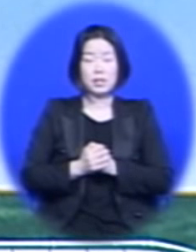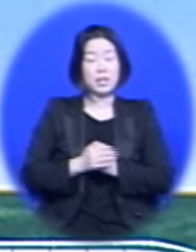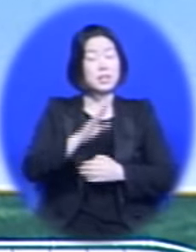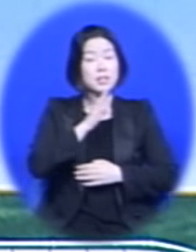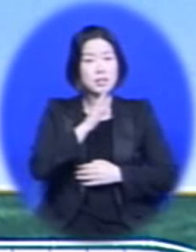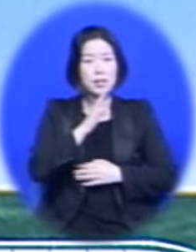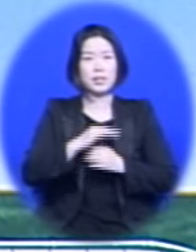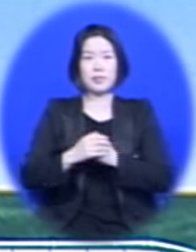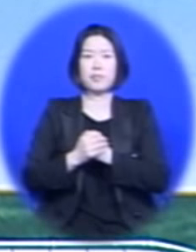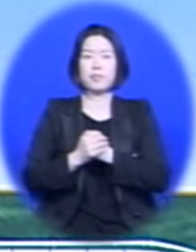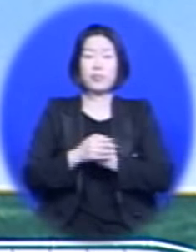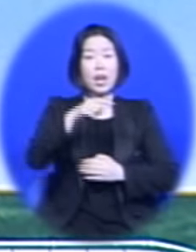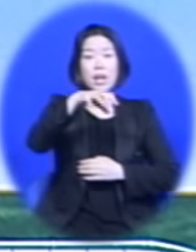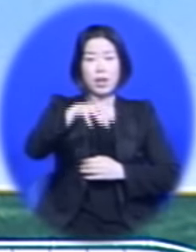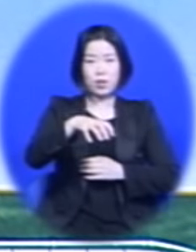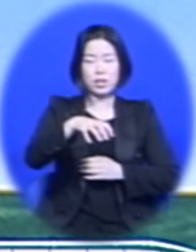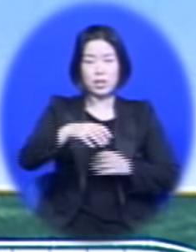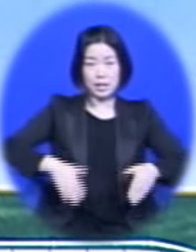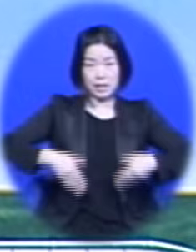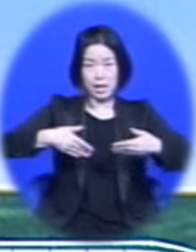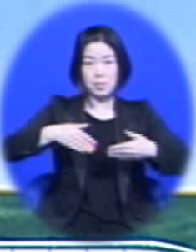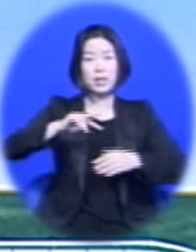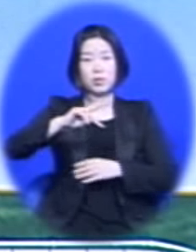사실 여기 남한도 말입니다.